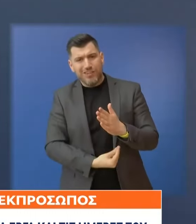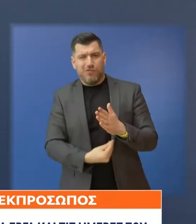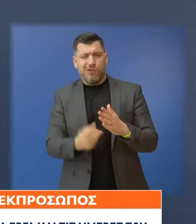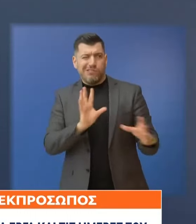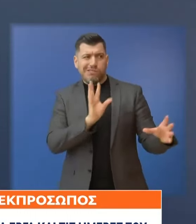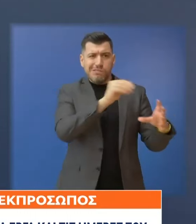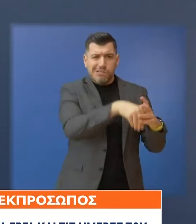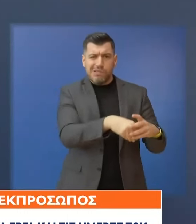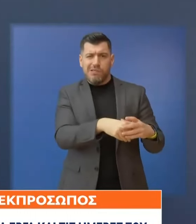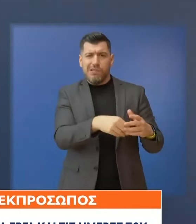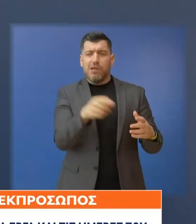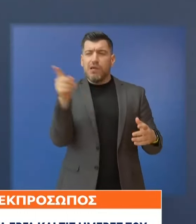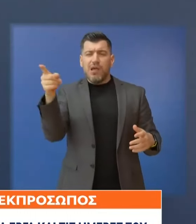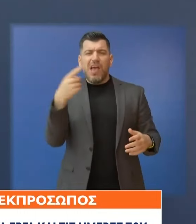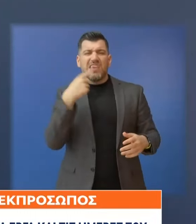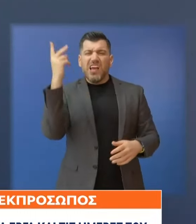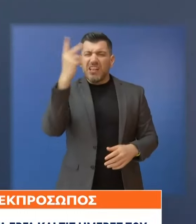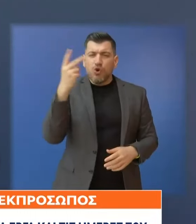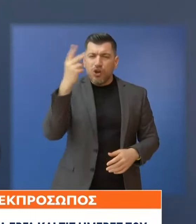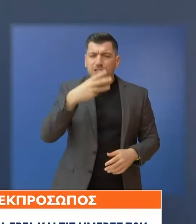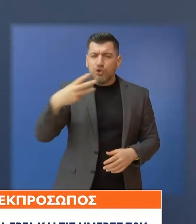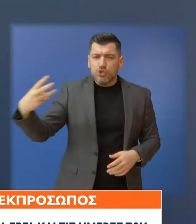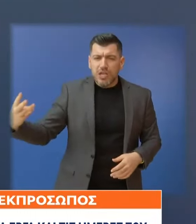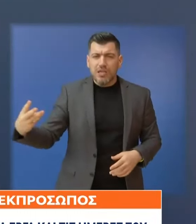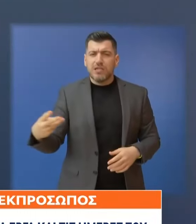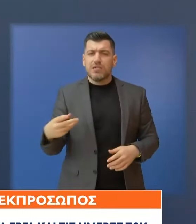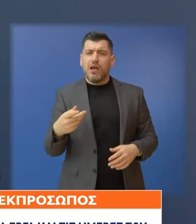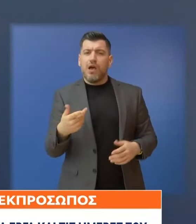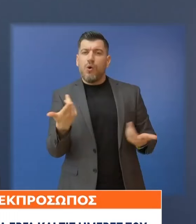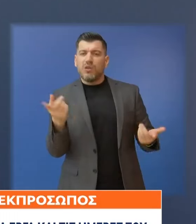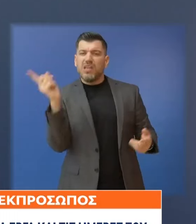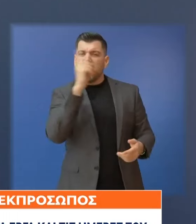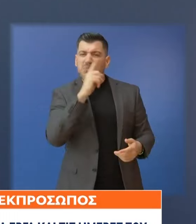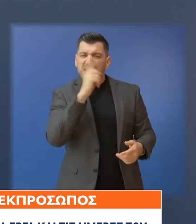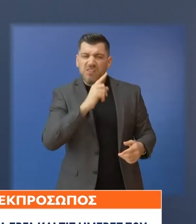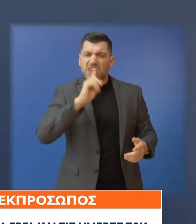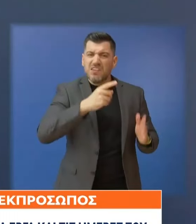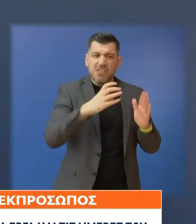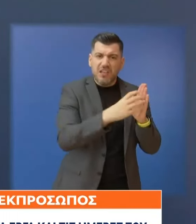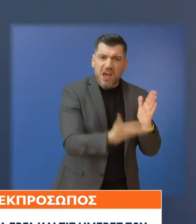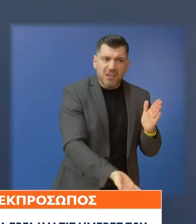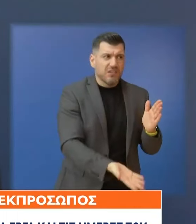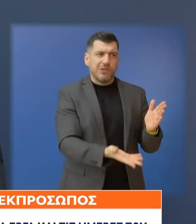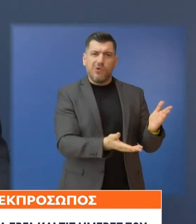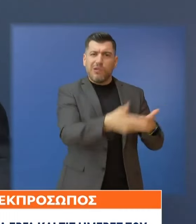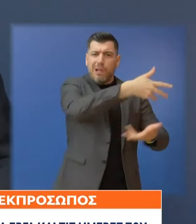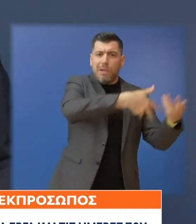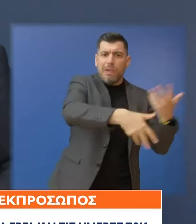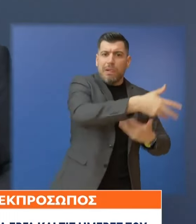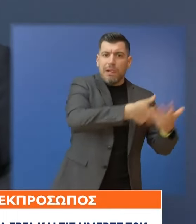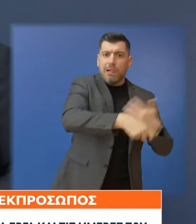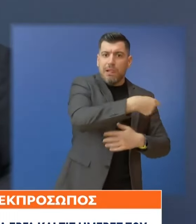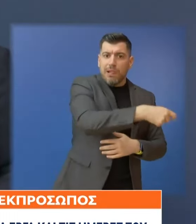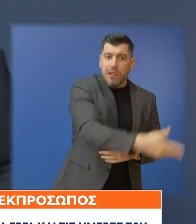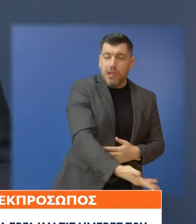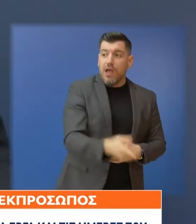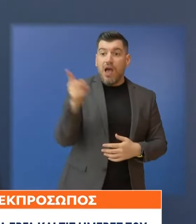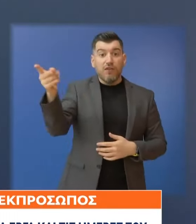μας, έχει μιλήσει για παραϋπουργεία δικαιοσύνης, για φωτογραφικές διατάξεις ποινικού κώδικα, όταν έχει δύο υπουργούς αμετάκλητα